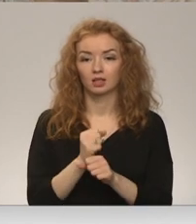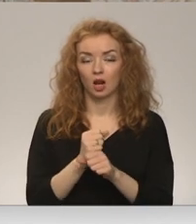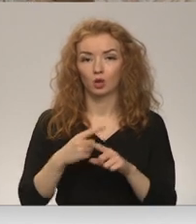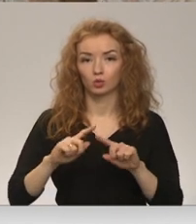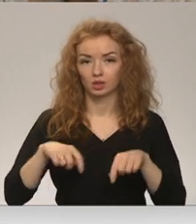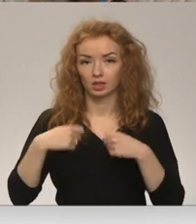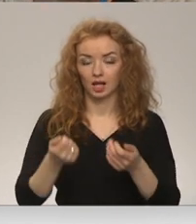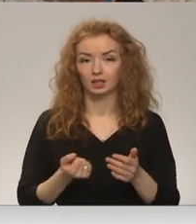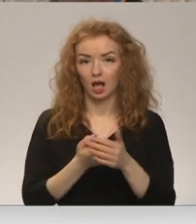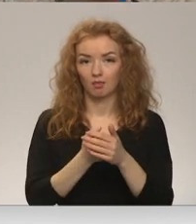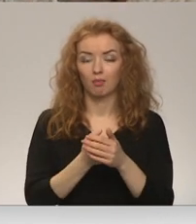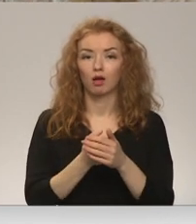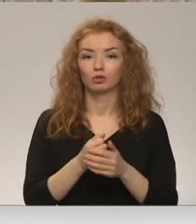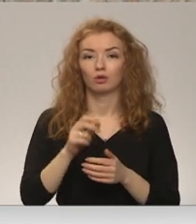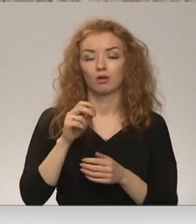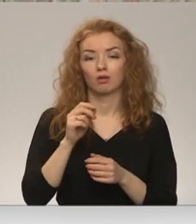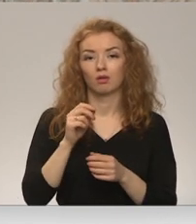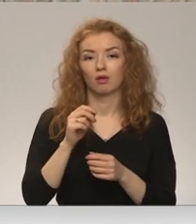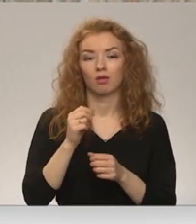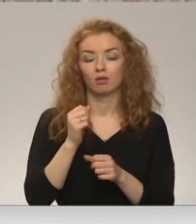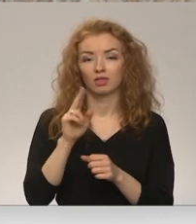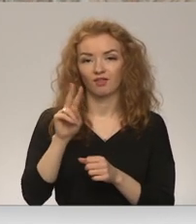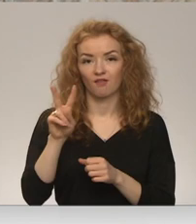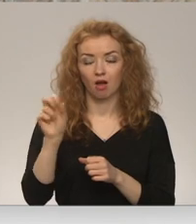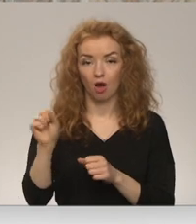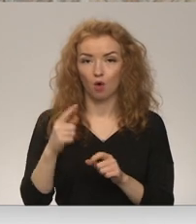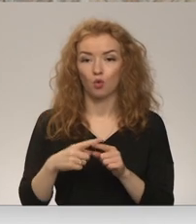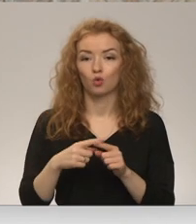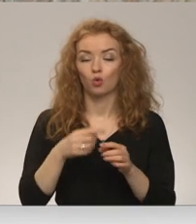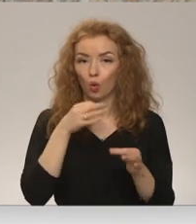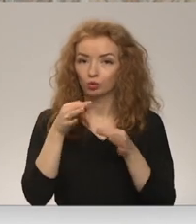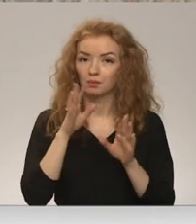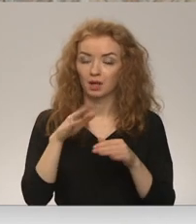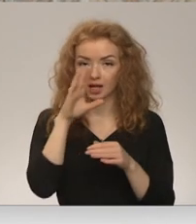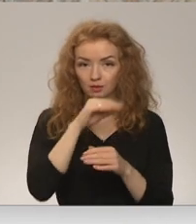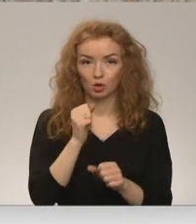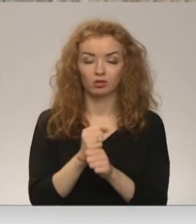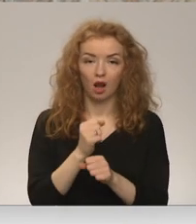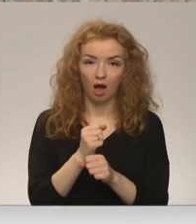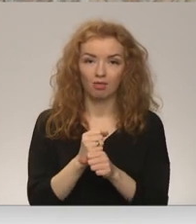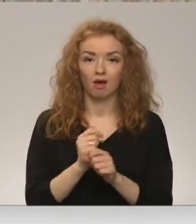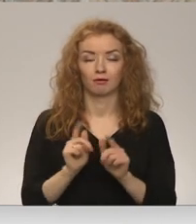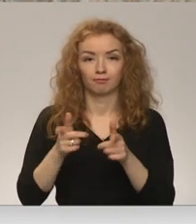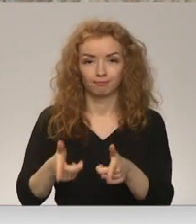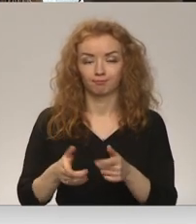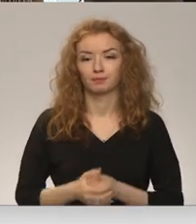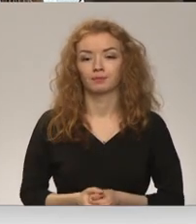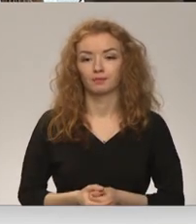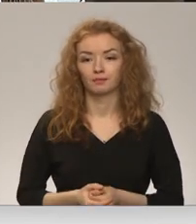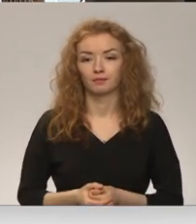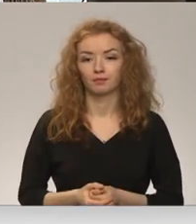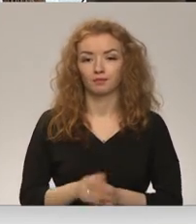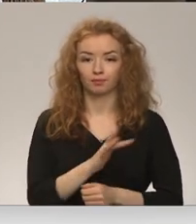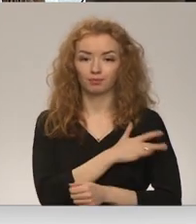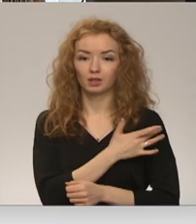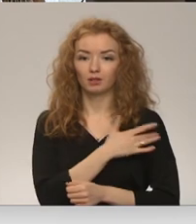sniegs atbalsts nodarbinātības valsts aģentūra, kas konsultēs par nodarbinātības un darbā iekārtošanās jautājumiem. Pakalpojumu